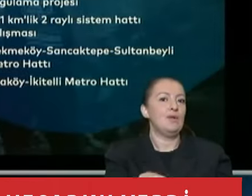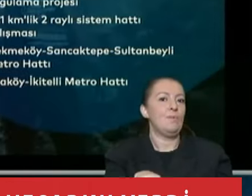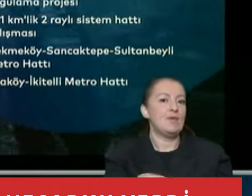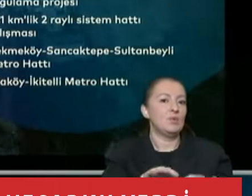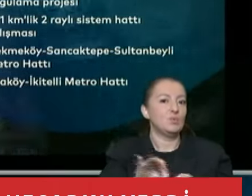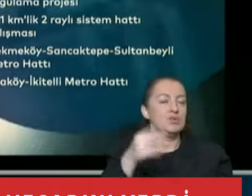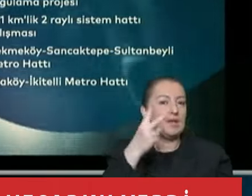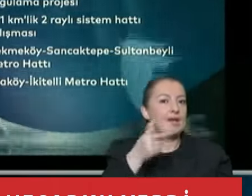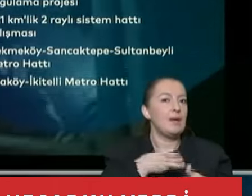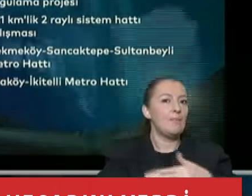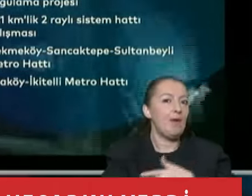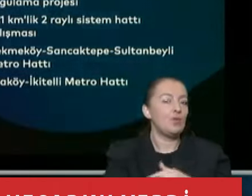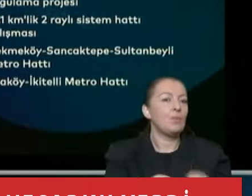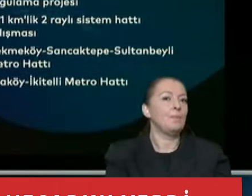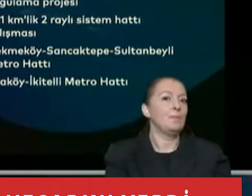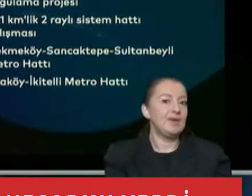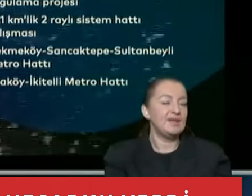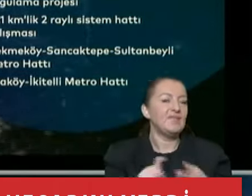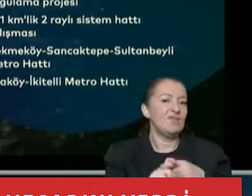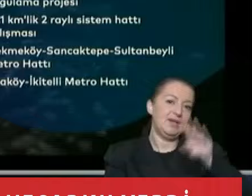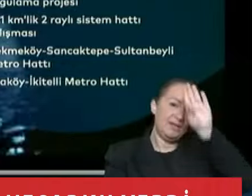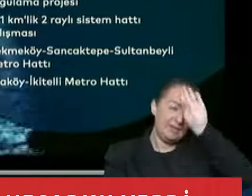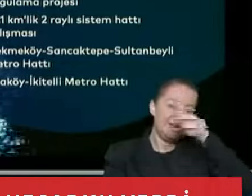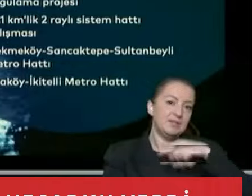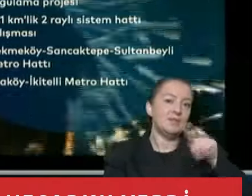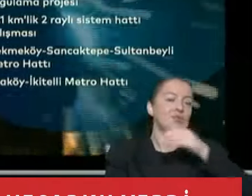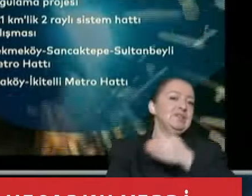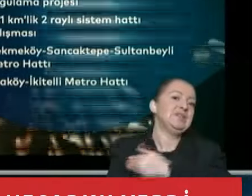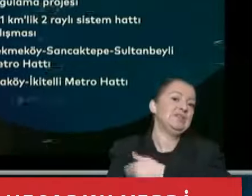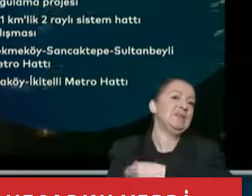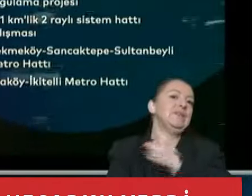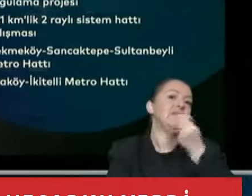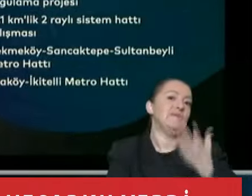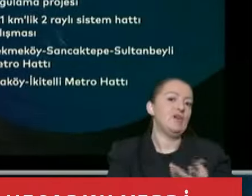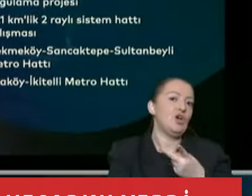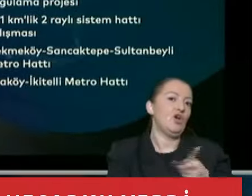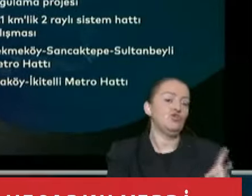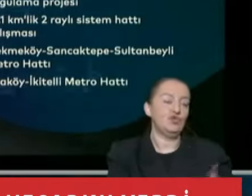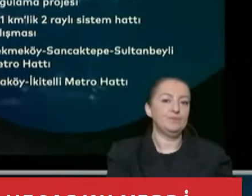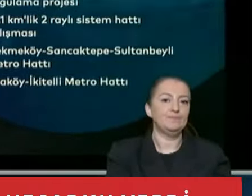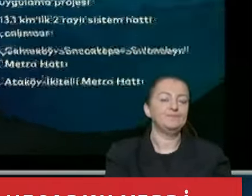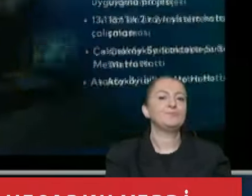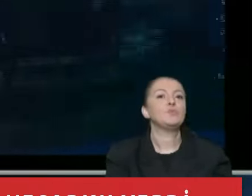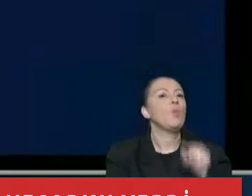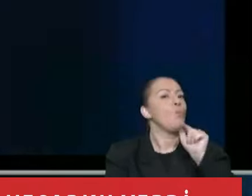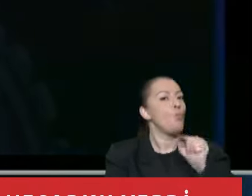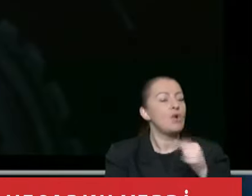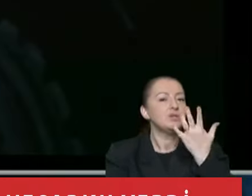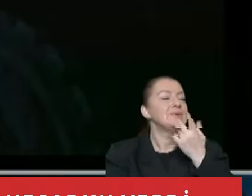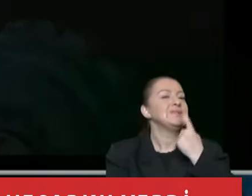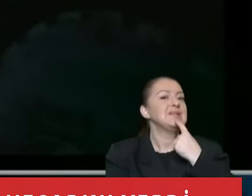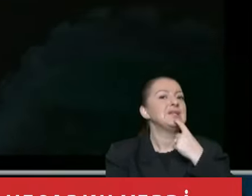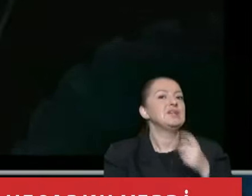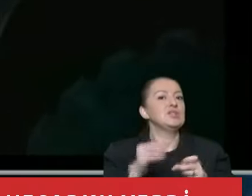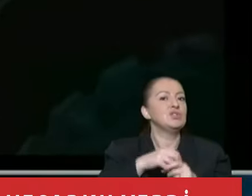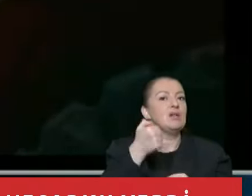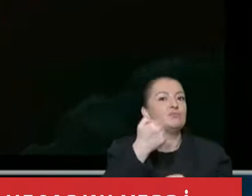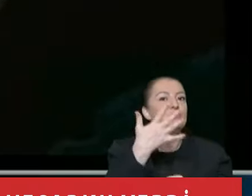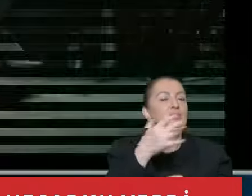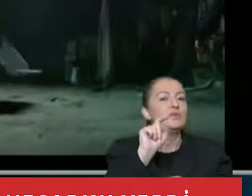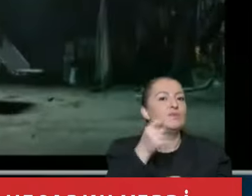2 Metro hattını bitirdik ve istanbulluların hizmetine açtık Böylece 5 yılda